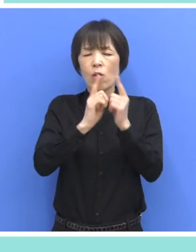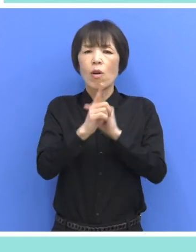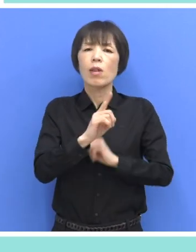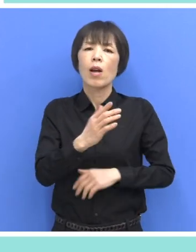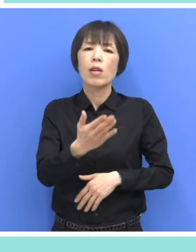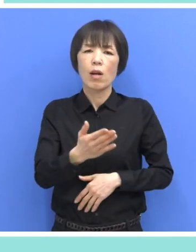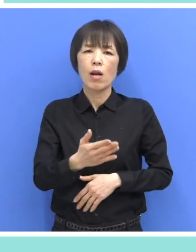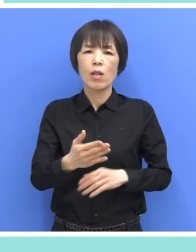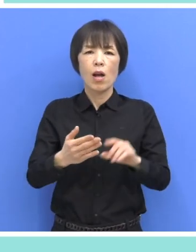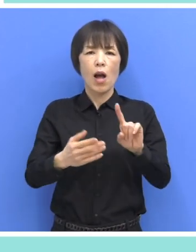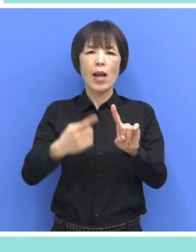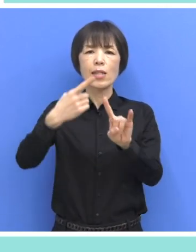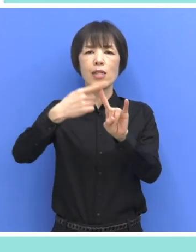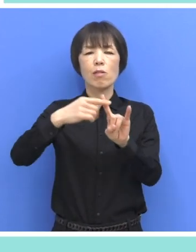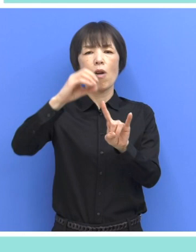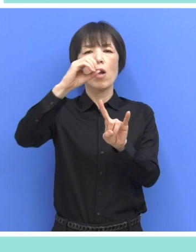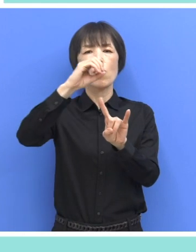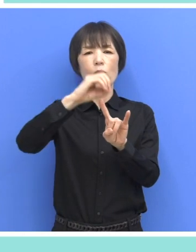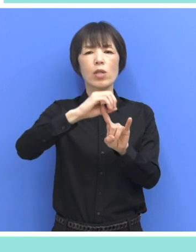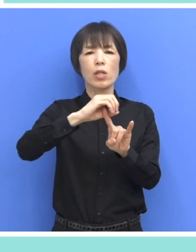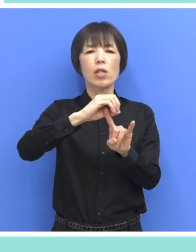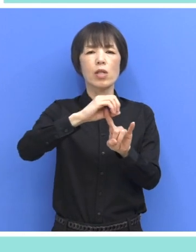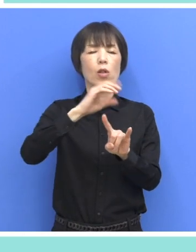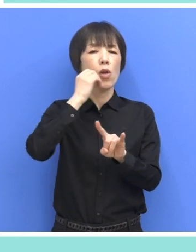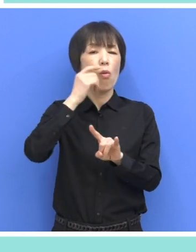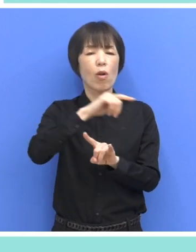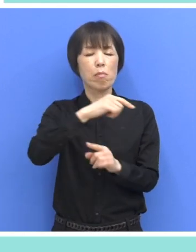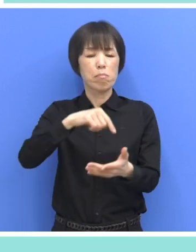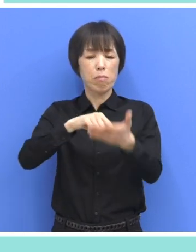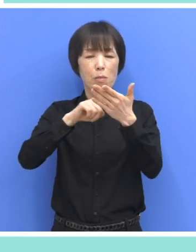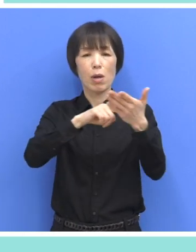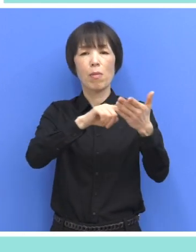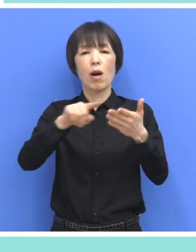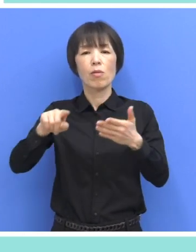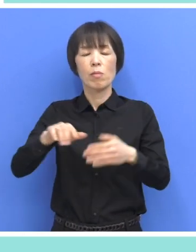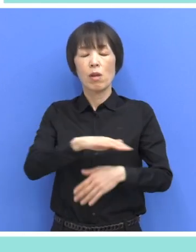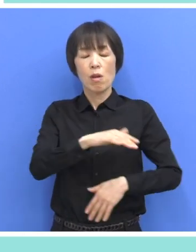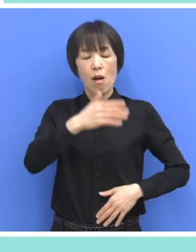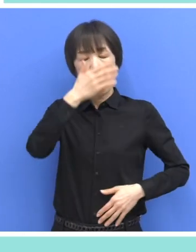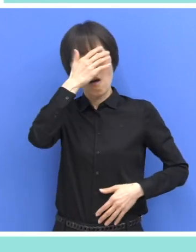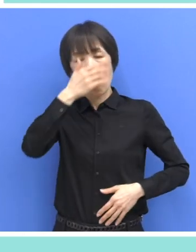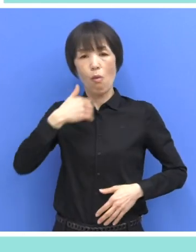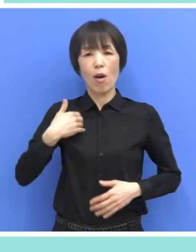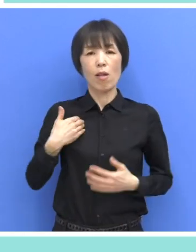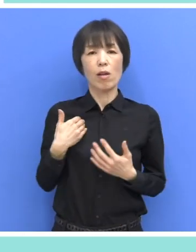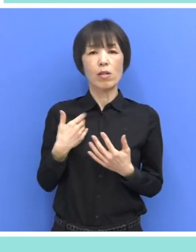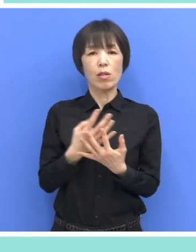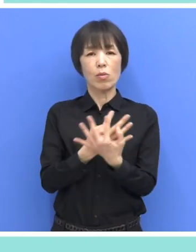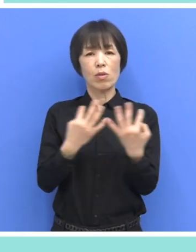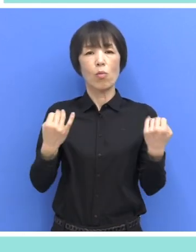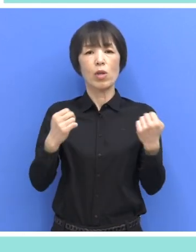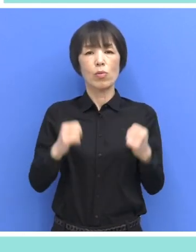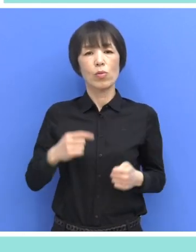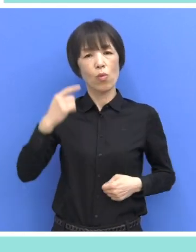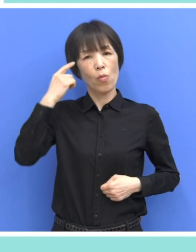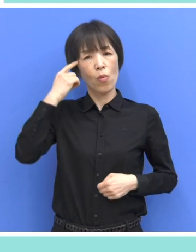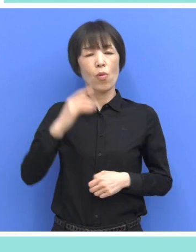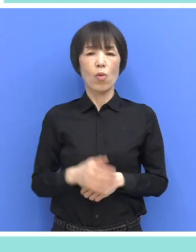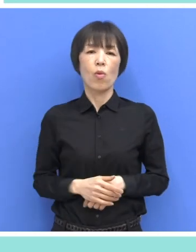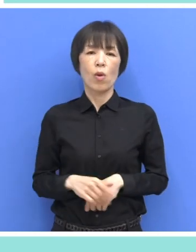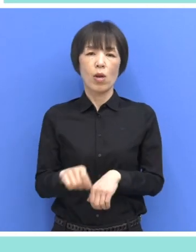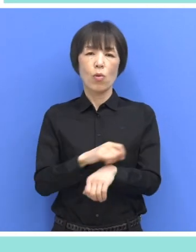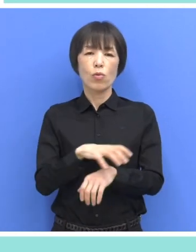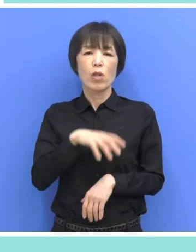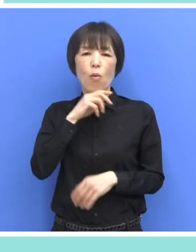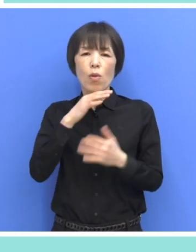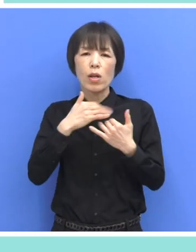う、 IT とか IoT とか AI とか、まあ、いろいろ横文字が並んでちょっとおっかなびっくりしますよね。特にご高齢者